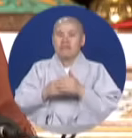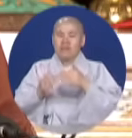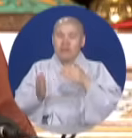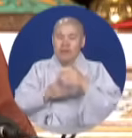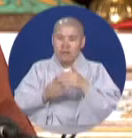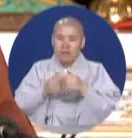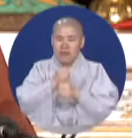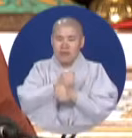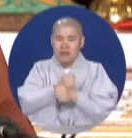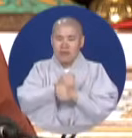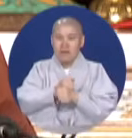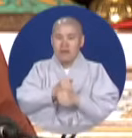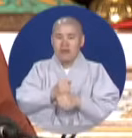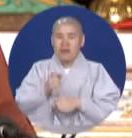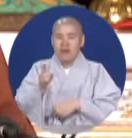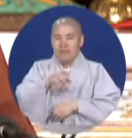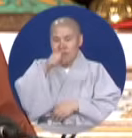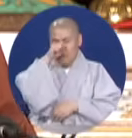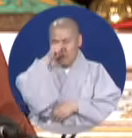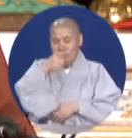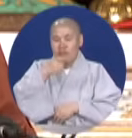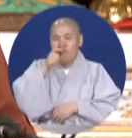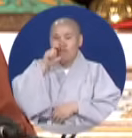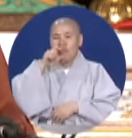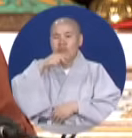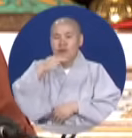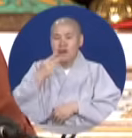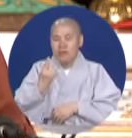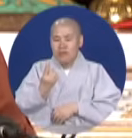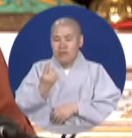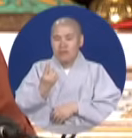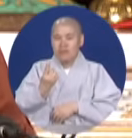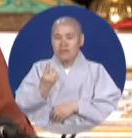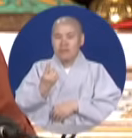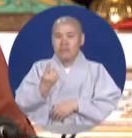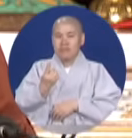그래서 그걸 아무리 좋은 물이라도